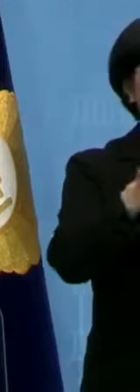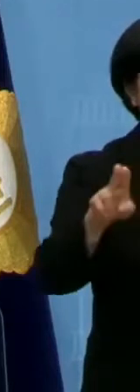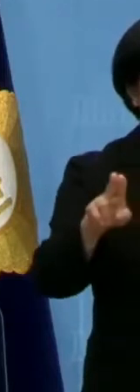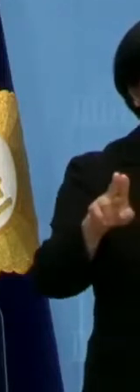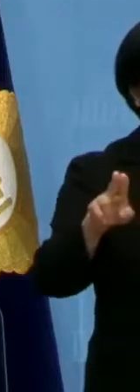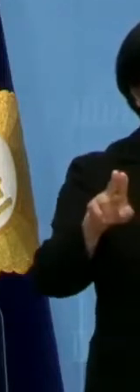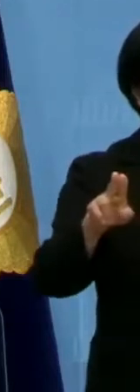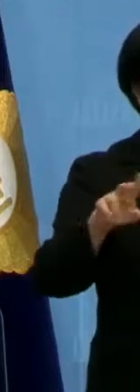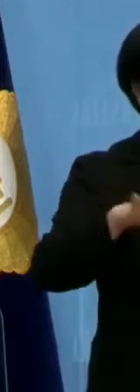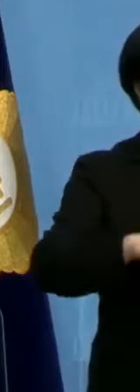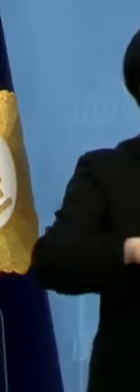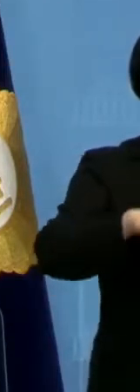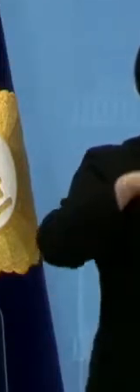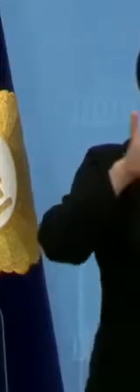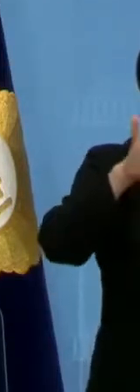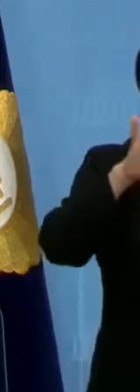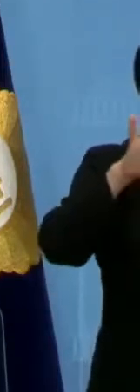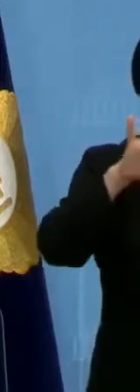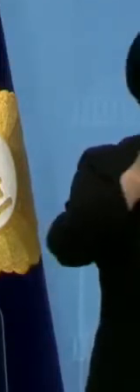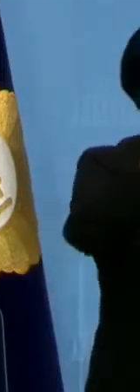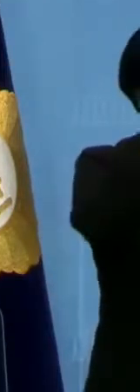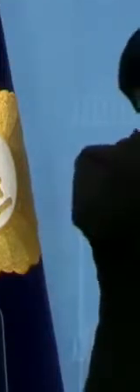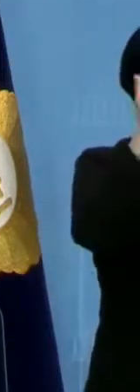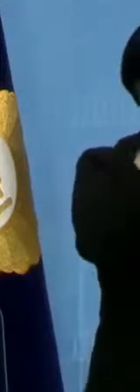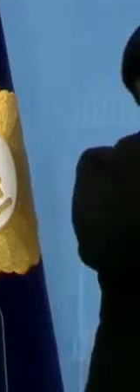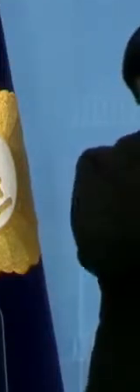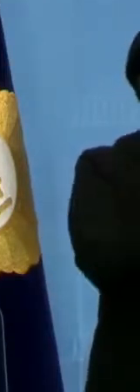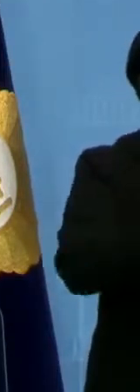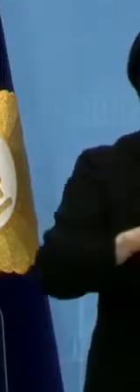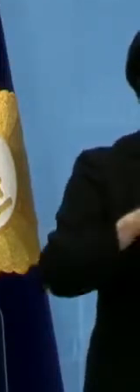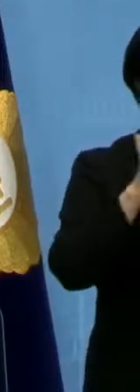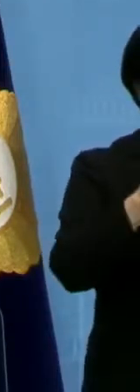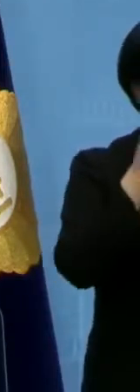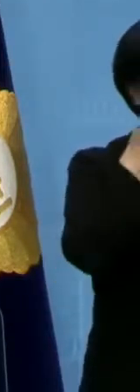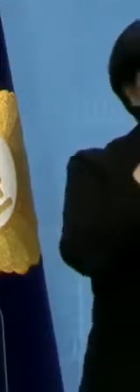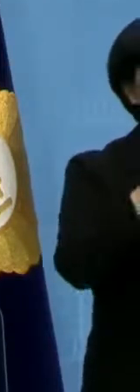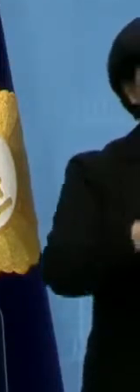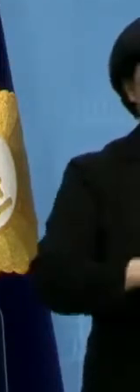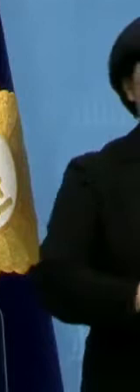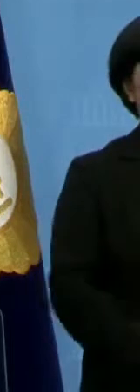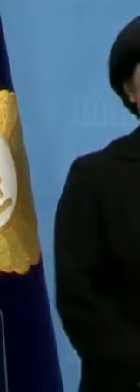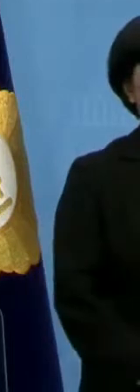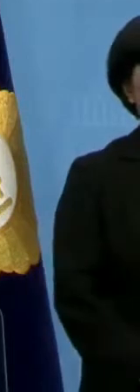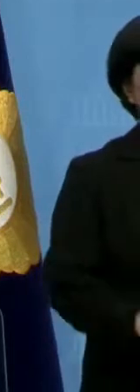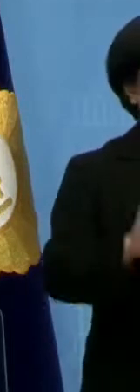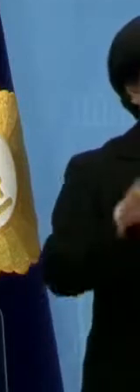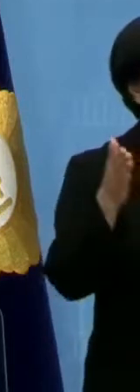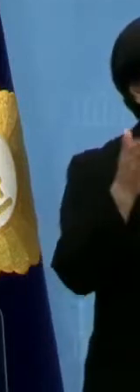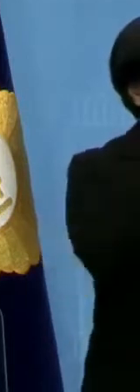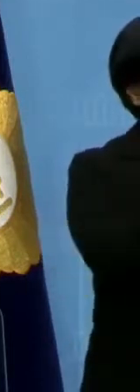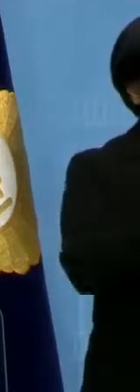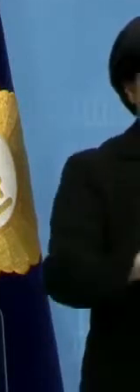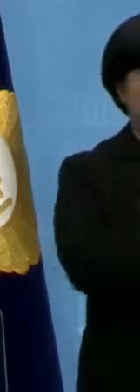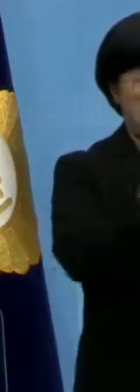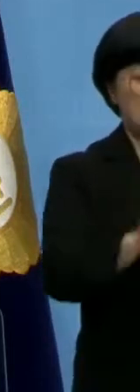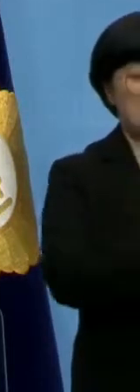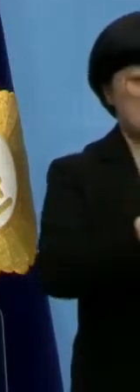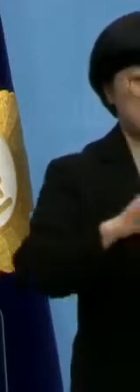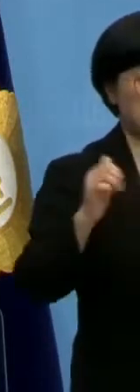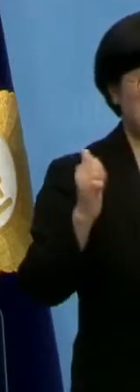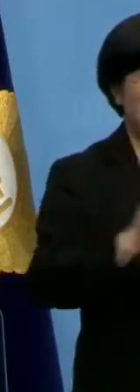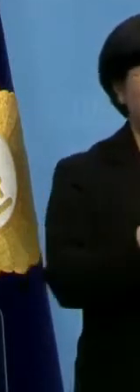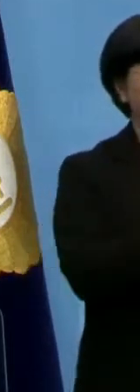마땅한 목부터, 아니 도덕적 책무부터 다해야 합니다. 오늘부터 2월